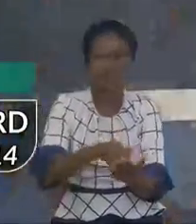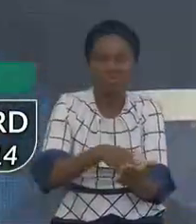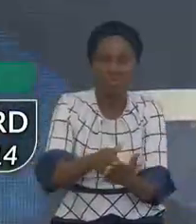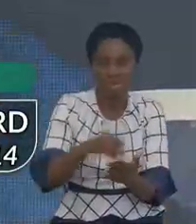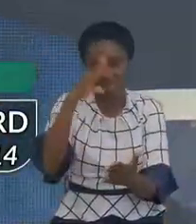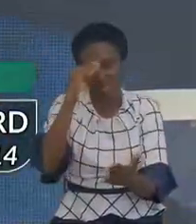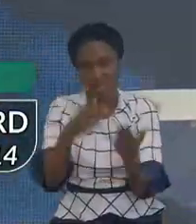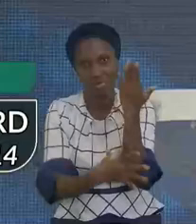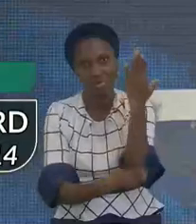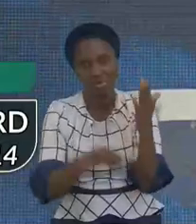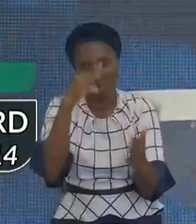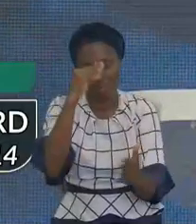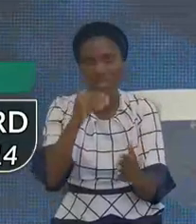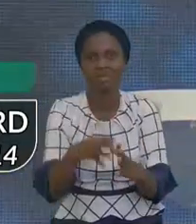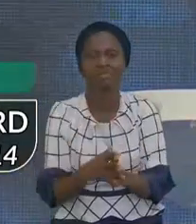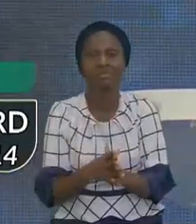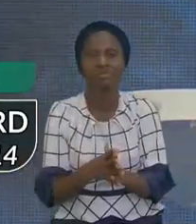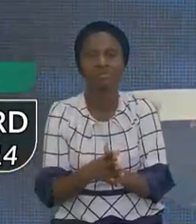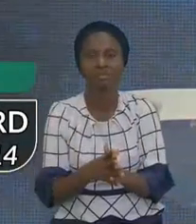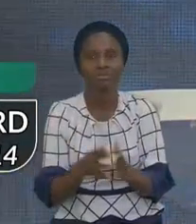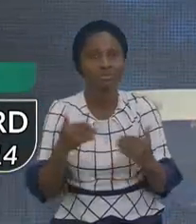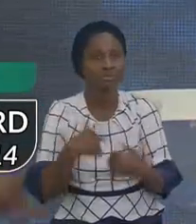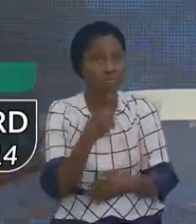Est-ce que tu vois un élève diligent dans sa voie?